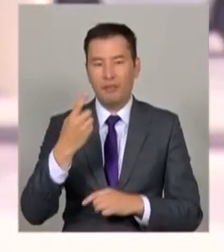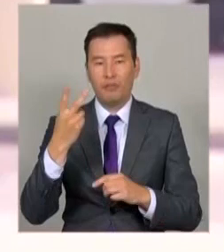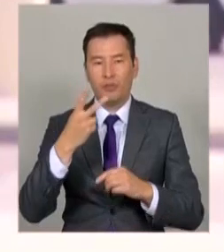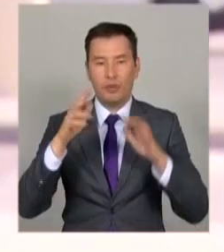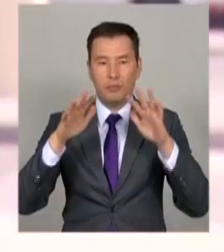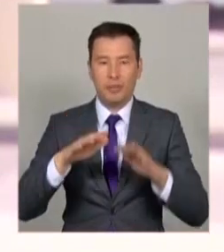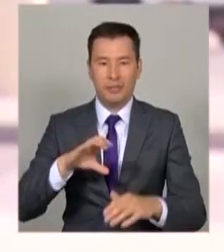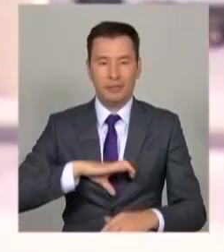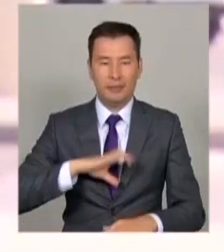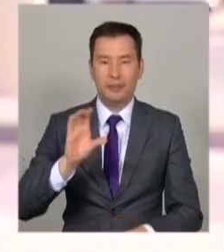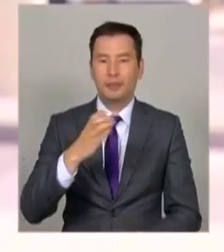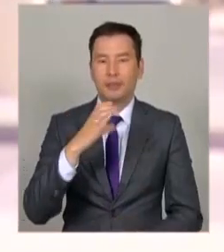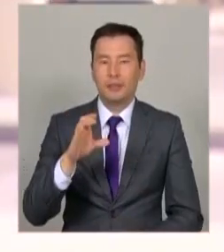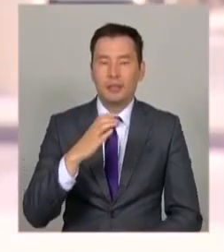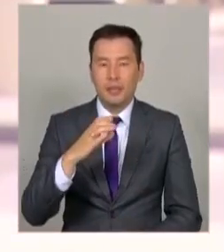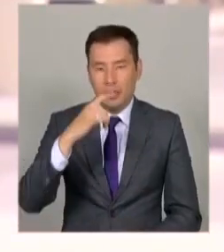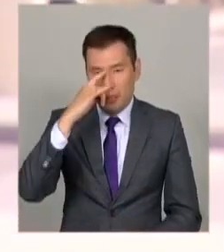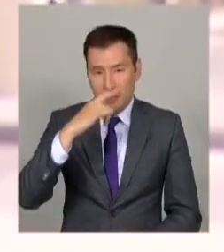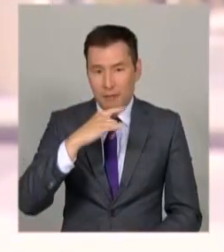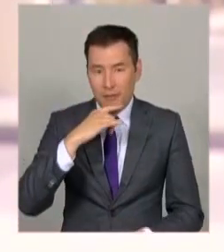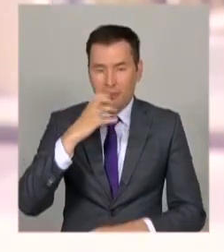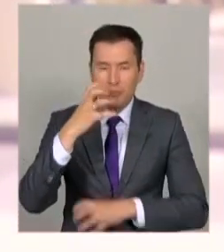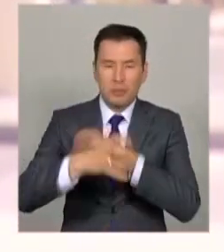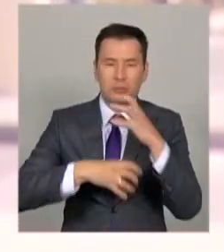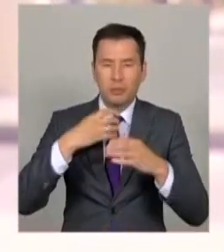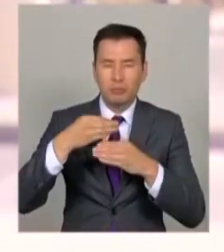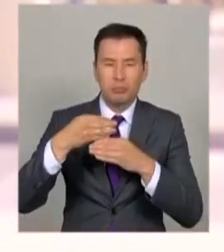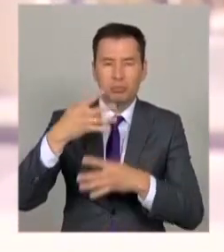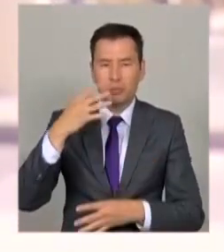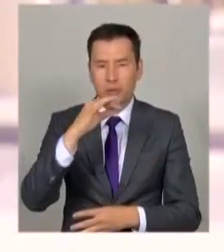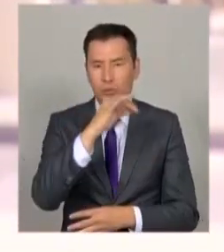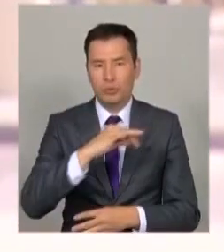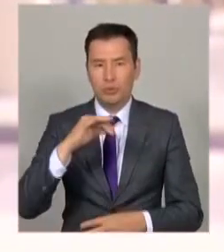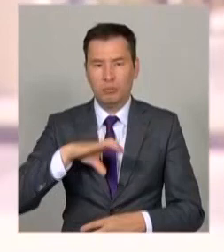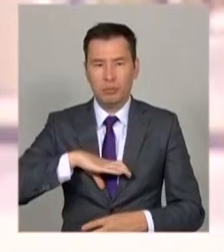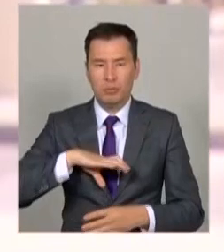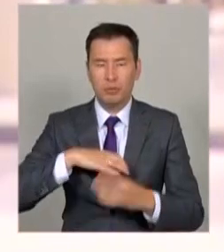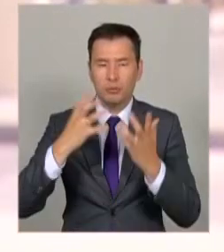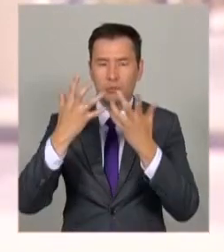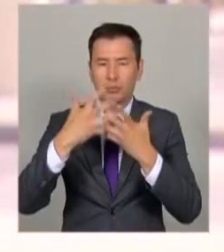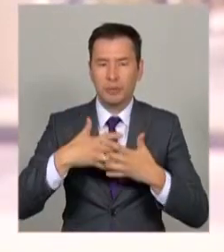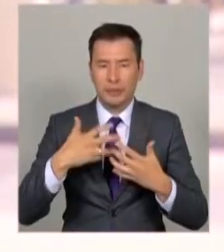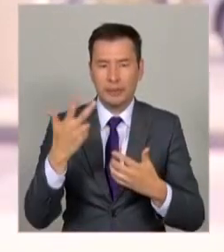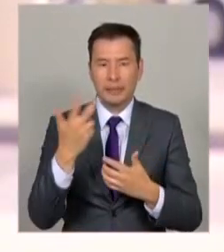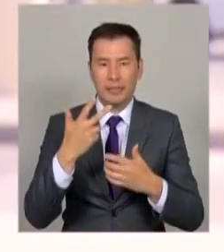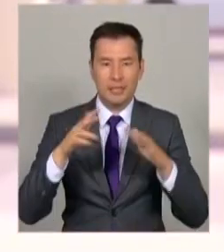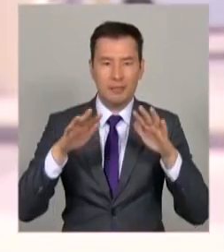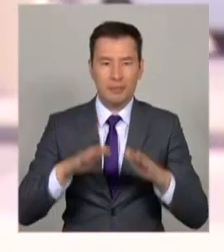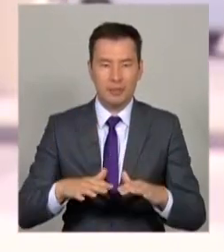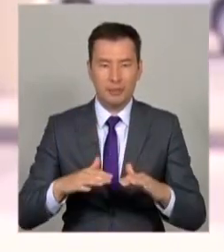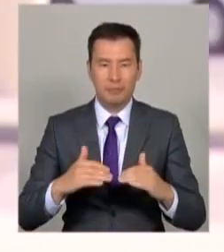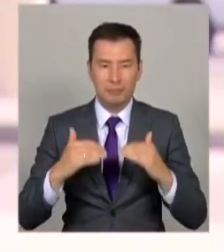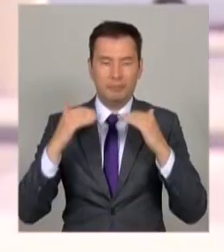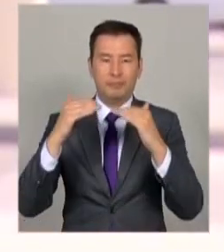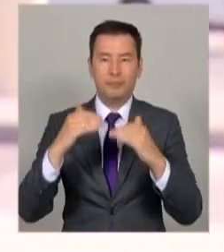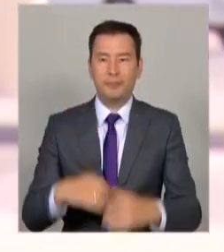дода нәтижесі бойынша Қазақстан құрамасы әлем чемпионаты тарихындағы медальдар саны бойынша 3-ші орынға көтерілді.